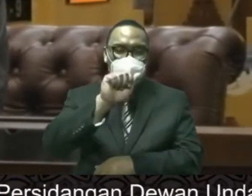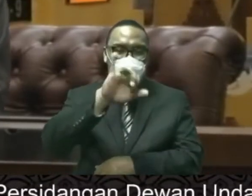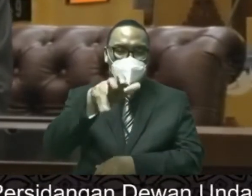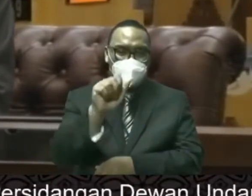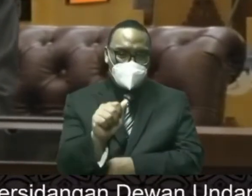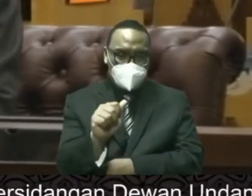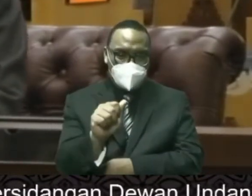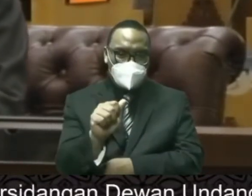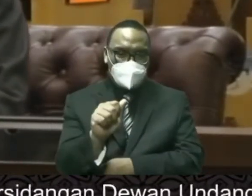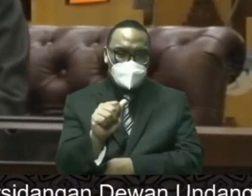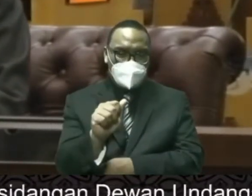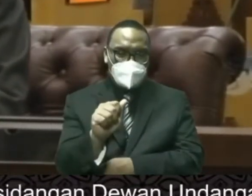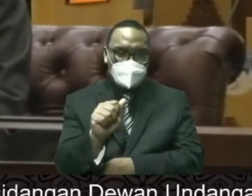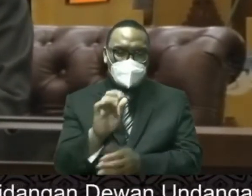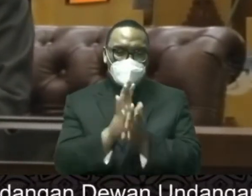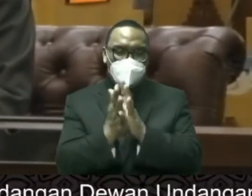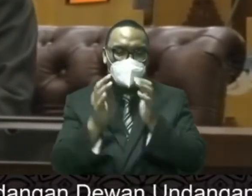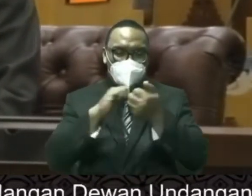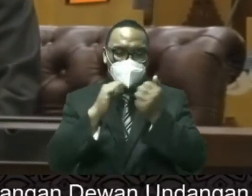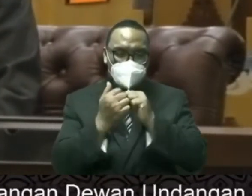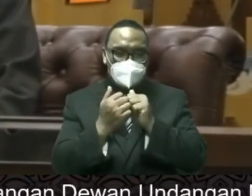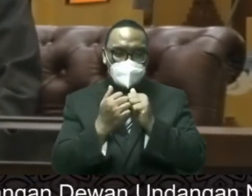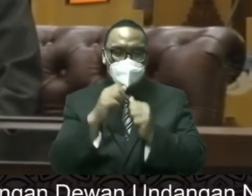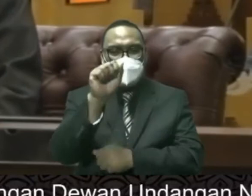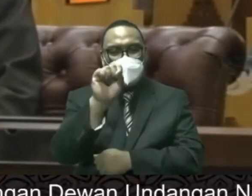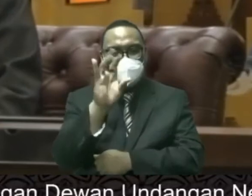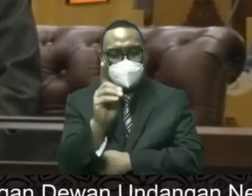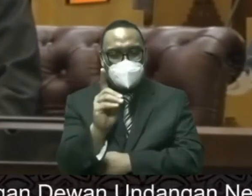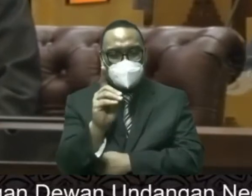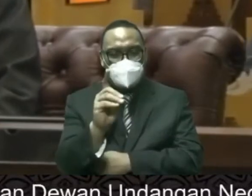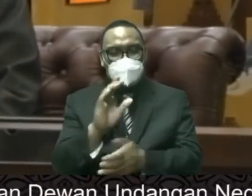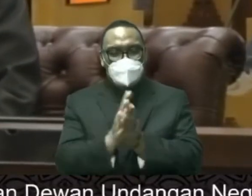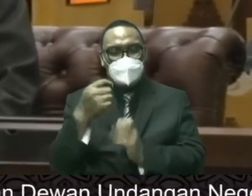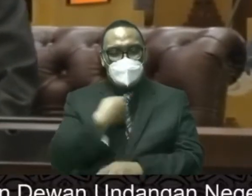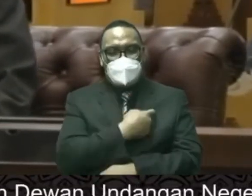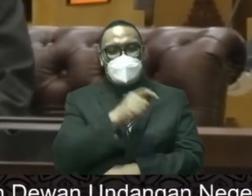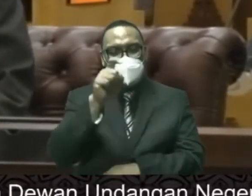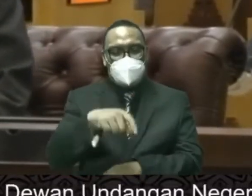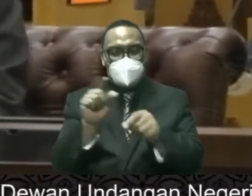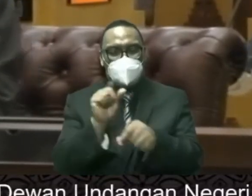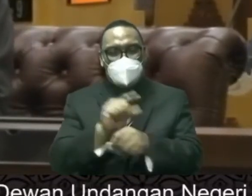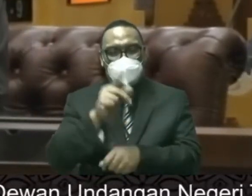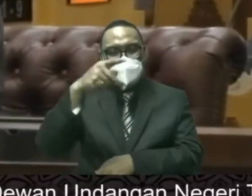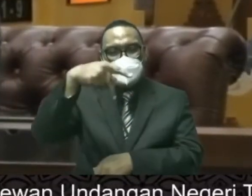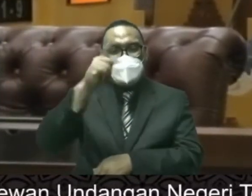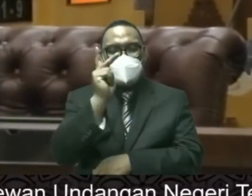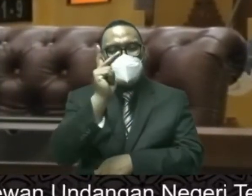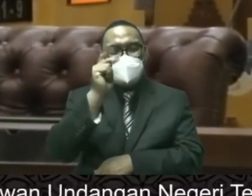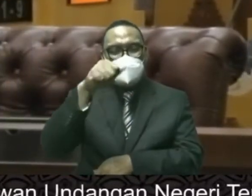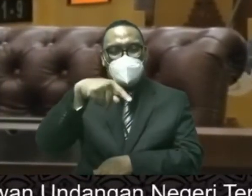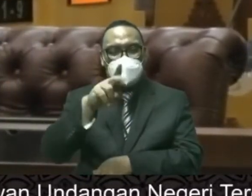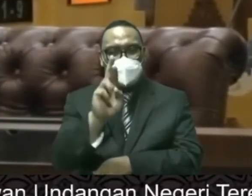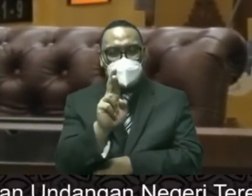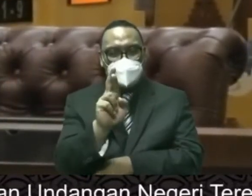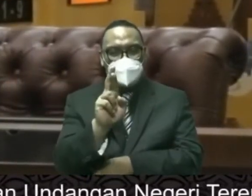jadi kita pelopor Betul tapi es tanah reset pengaturan ada kita pelepasan sistem pengairan karena laptop